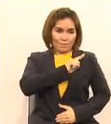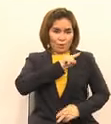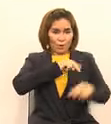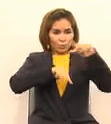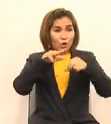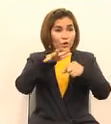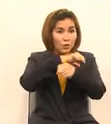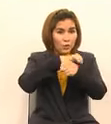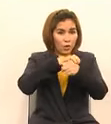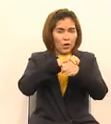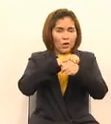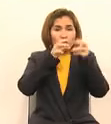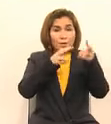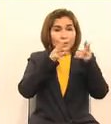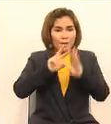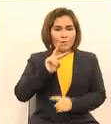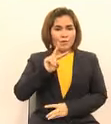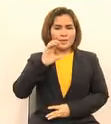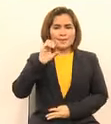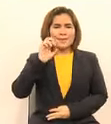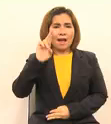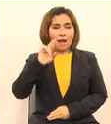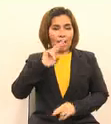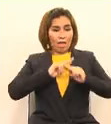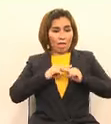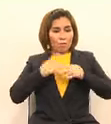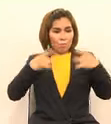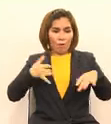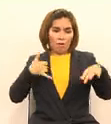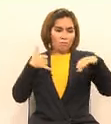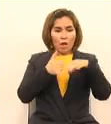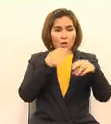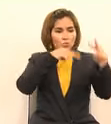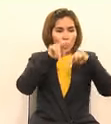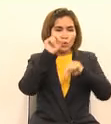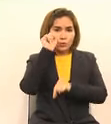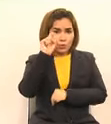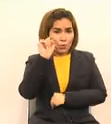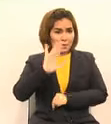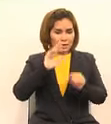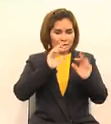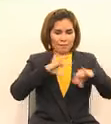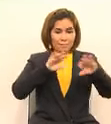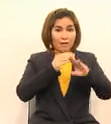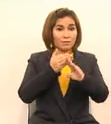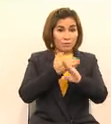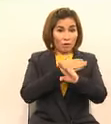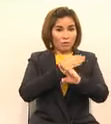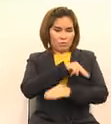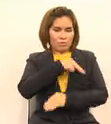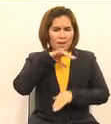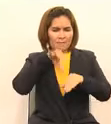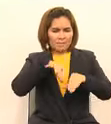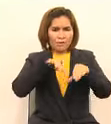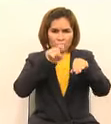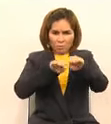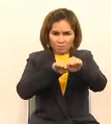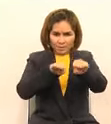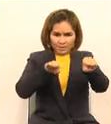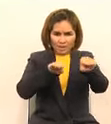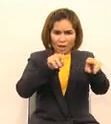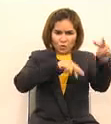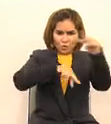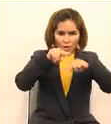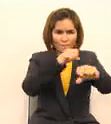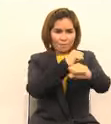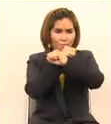วิธี PCR ไม่ใช่เดินเข้าไปปุ๊บตรวจได้เลยนะครับโรงพยาบาลต้องมีมาตรฐานที่ในแง่ของการควบคุม